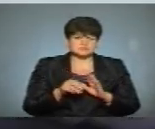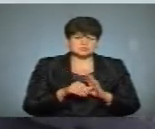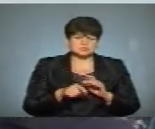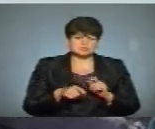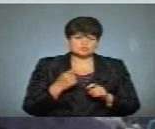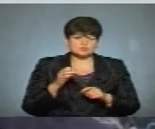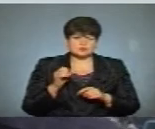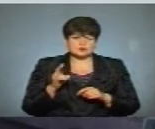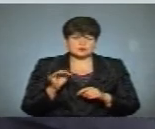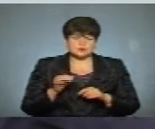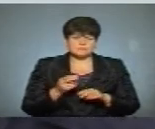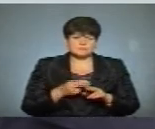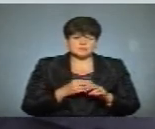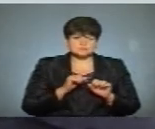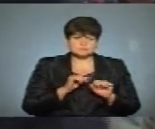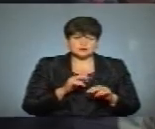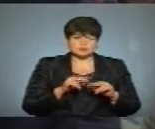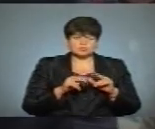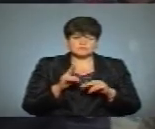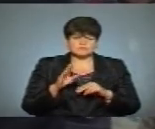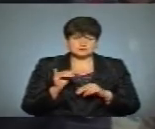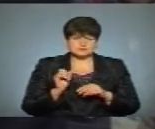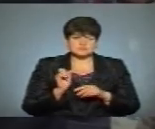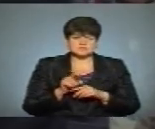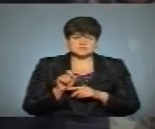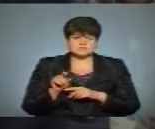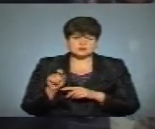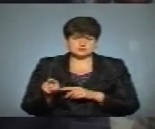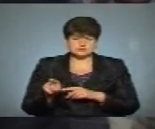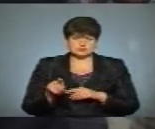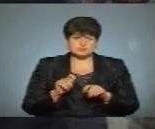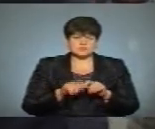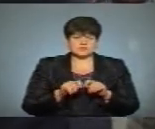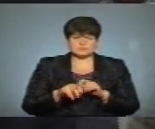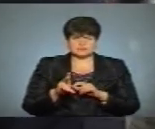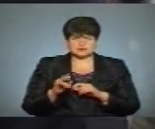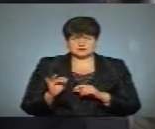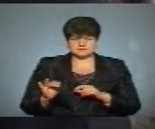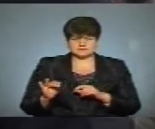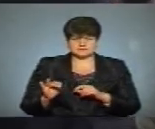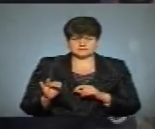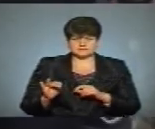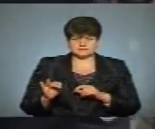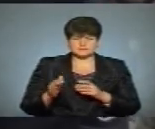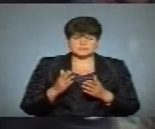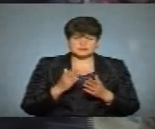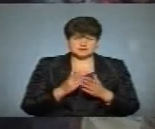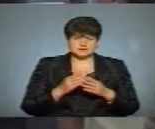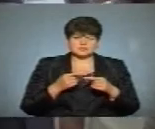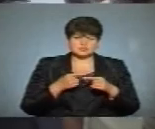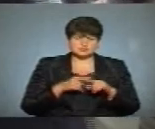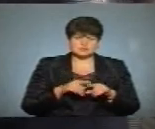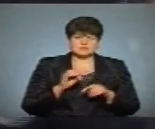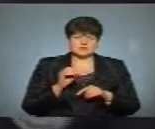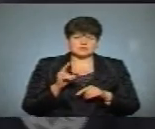порушення екологічної безпеки. При будівництві призначено ряд перевірок, зокрема призначено